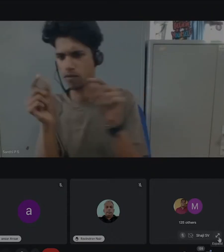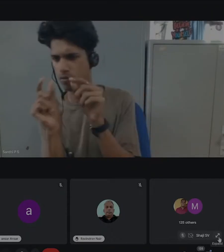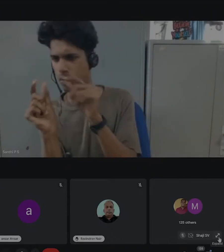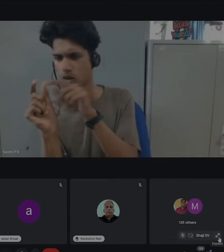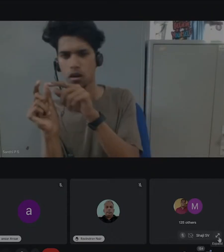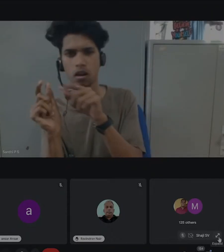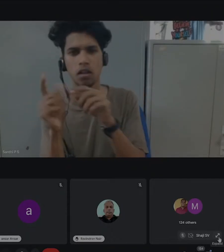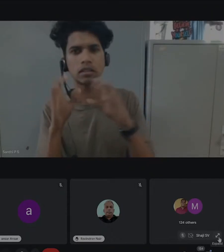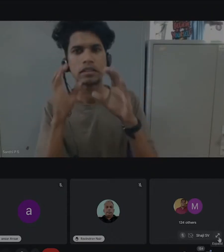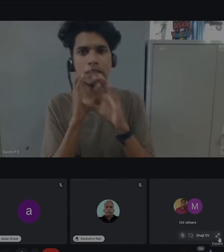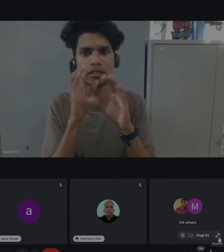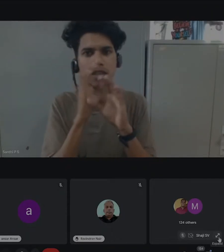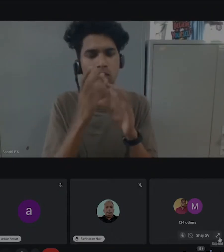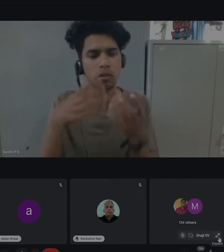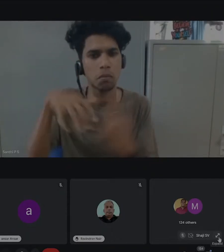അതായത് ഇപ്പോൾ